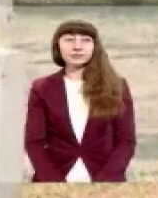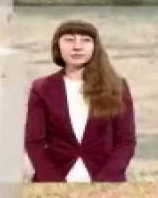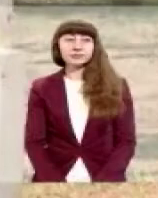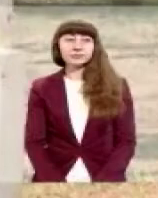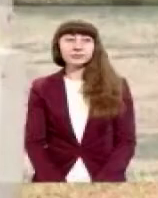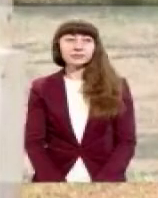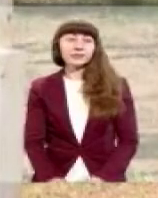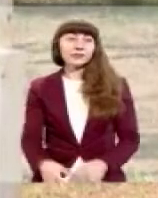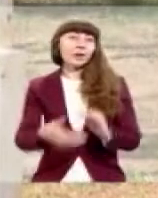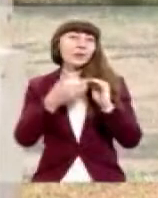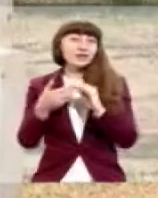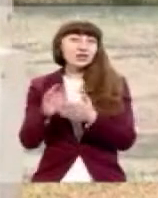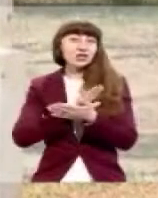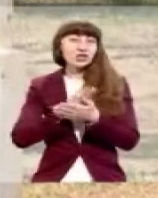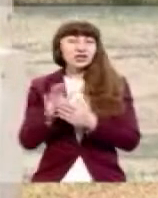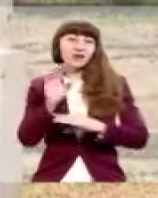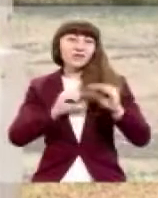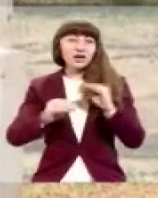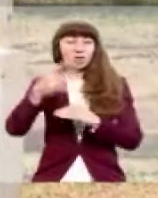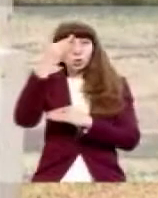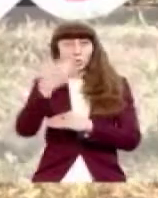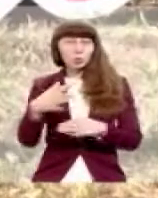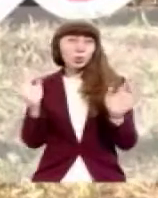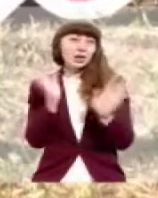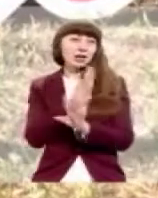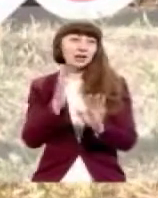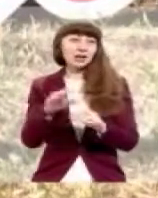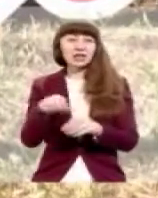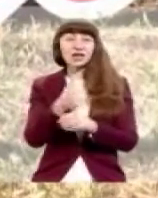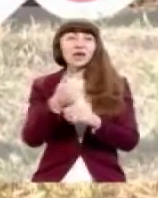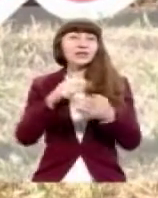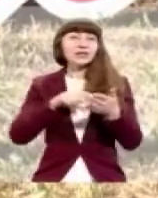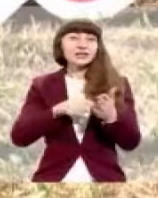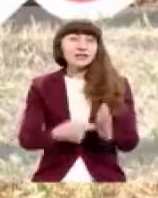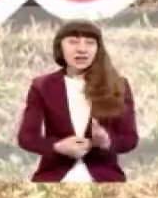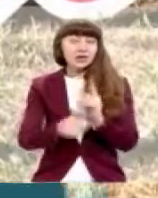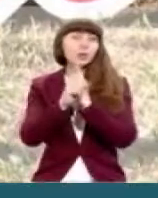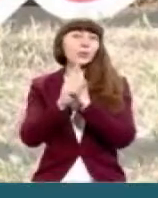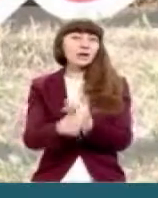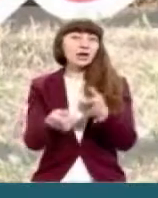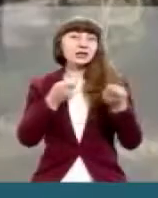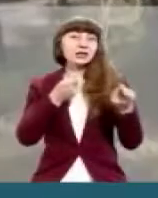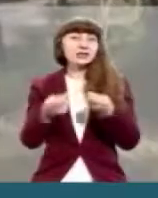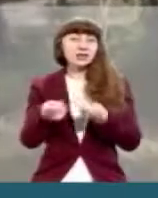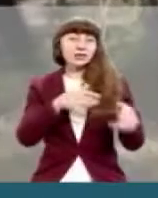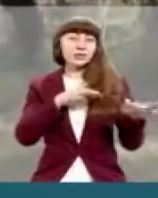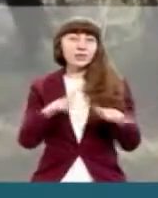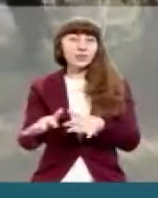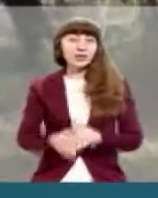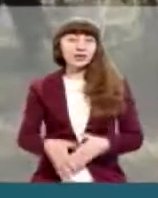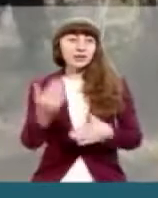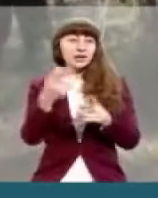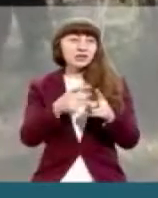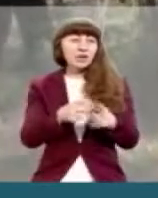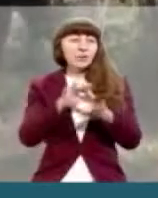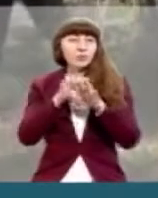призыв к чистоте и формирования экологической культуры вот главная цель которую преследуют организаторы акции по их словам она